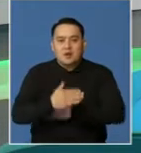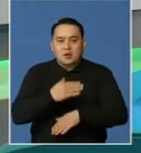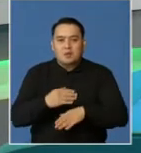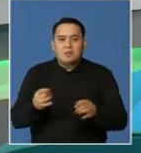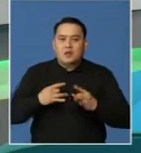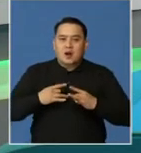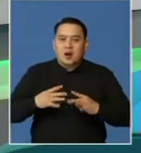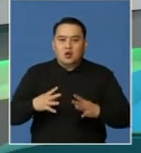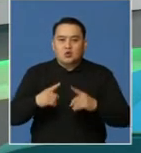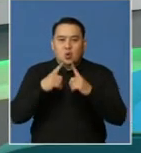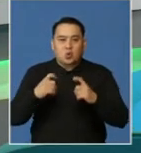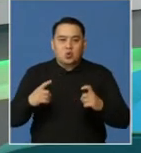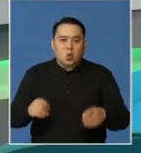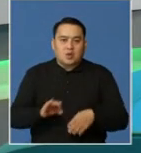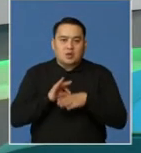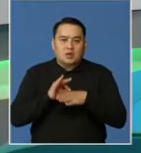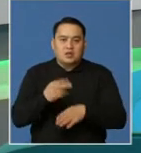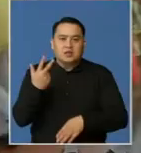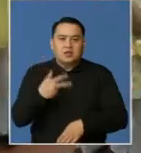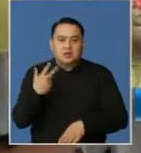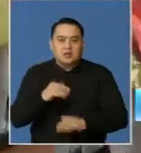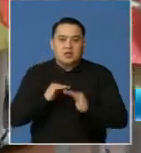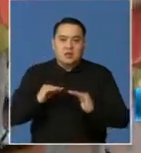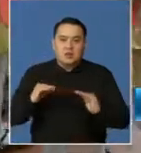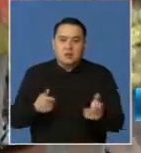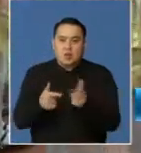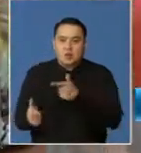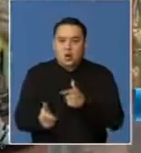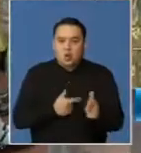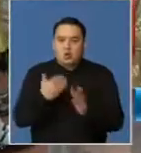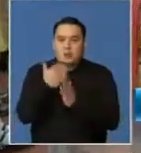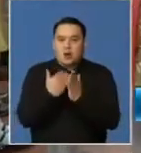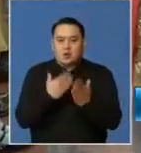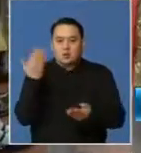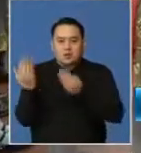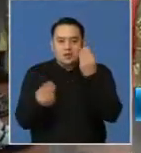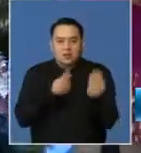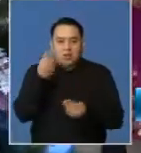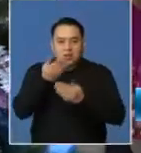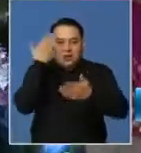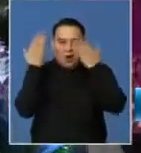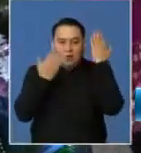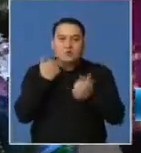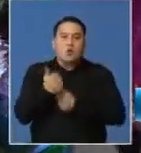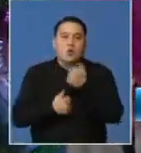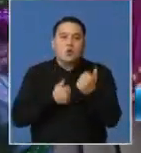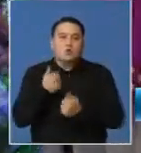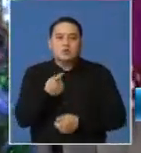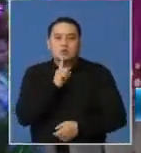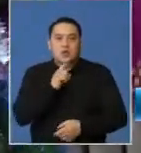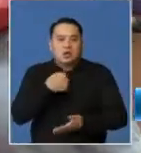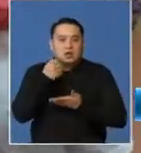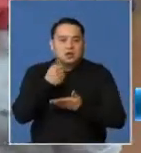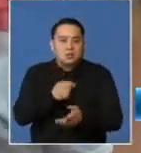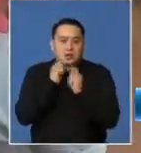прошла праздничная елка. Для 30 ребятишек подготовили веселую программу с играми, конкурсами и, конечно